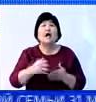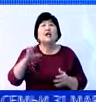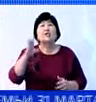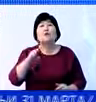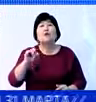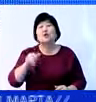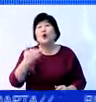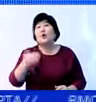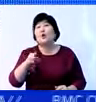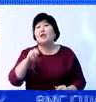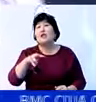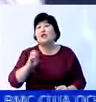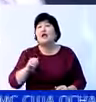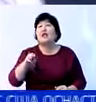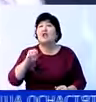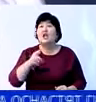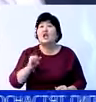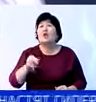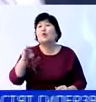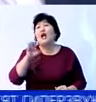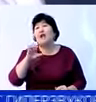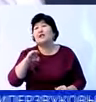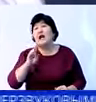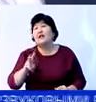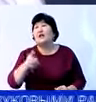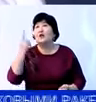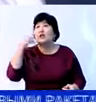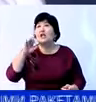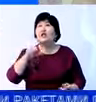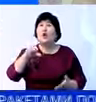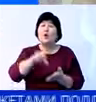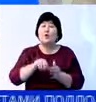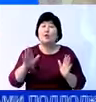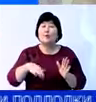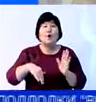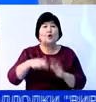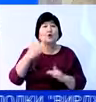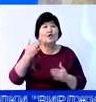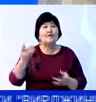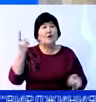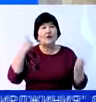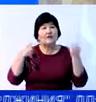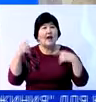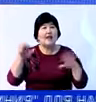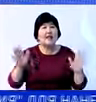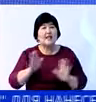жырау, его терме Толгау, Хикая, Дастаны. Известные жыршы жырау исполнили лучшие его творения.